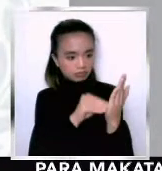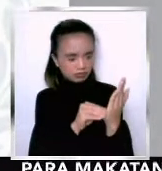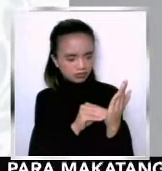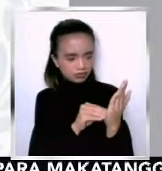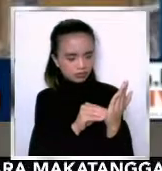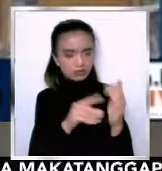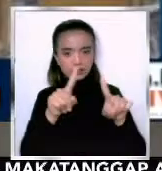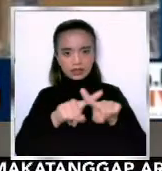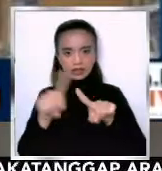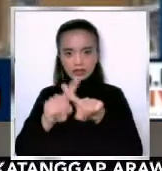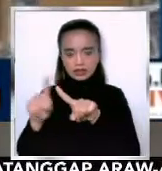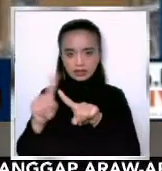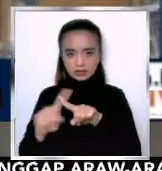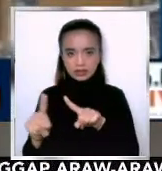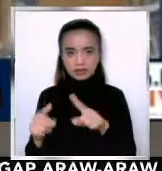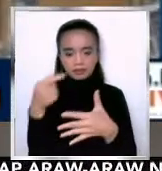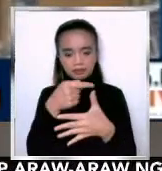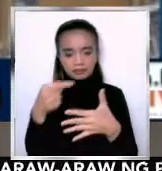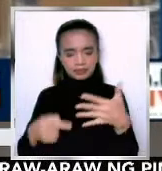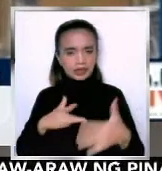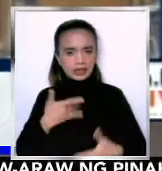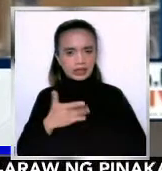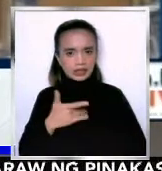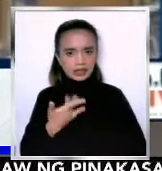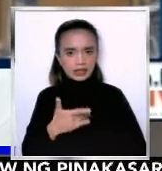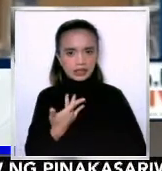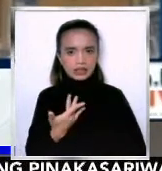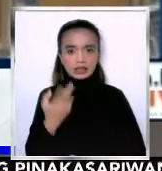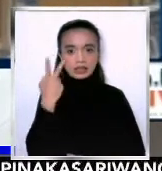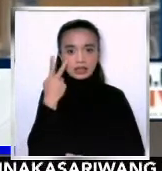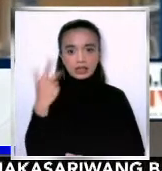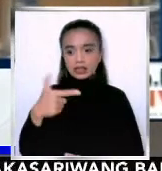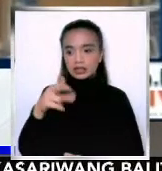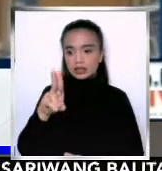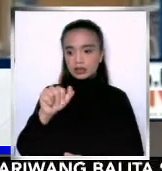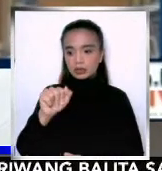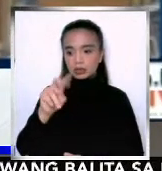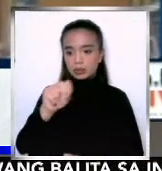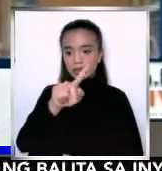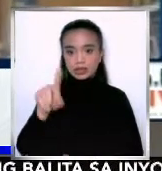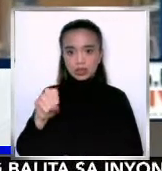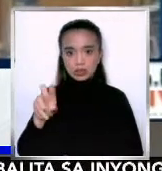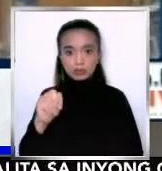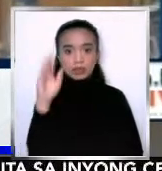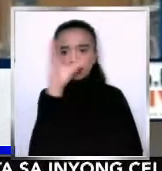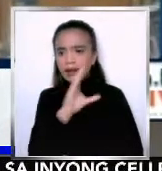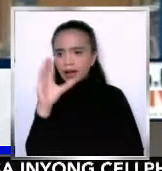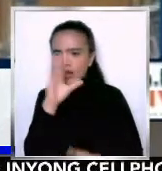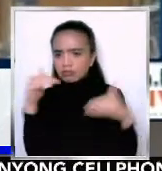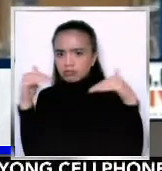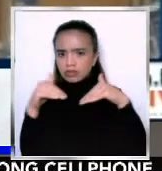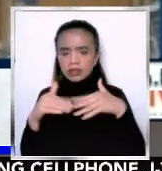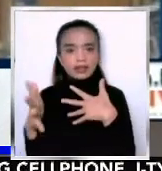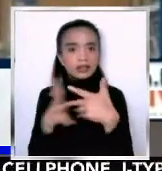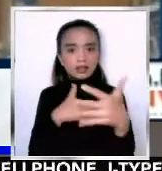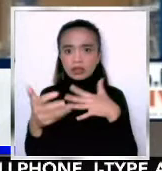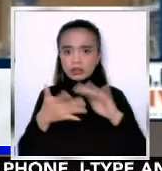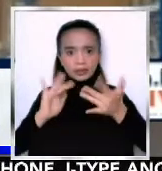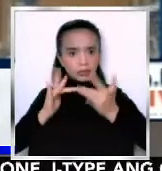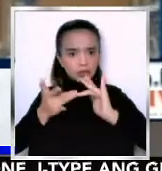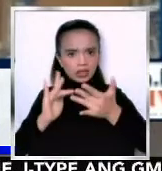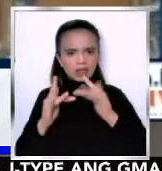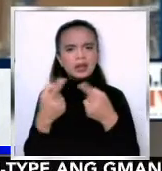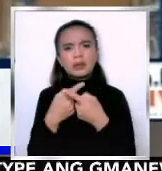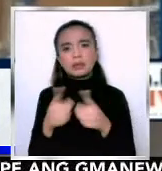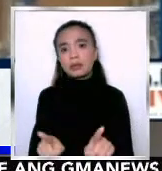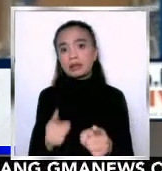ang aspirant. Magugunit ang hinanap ni Guanzon si Marcos sa preliminary conference kahit man lang anya online, pero sagot ng mga